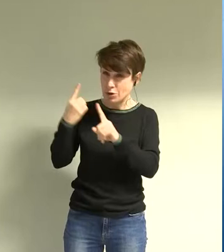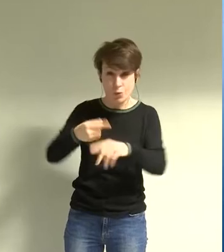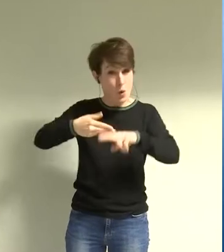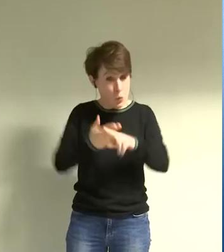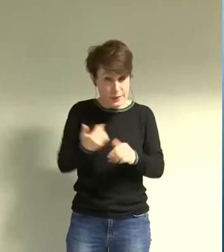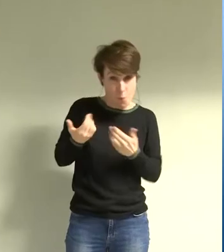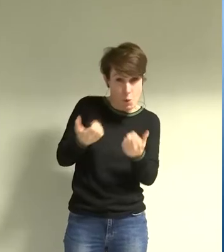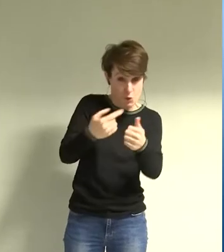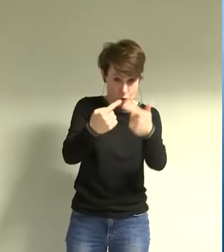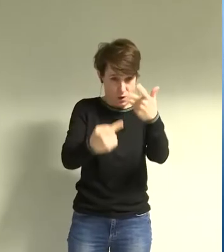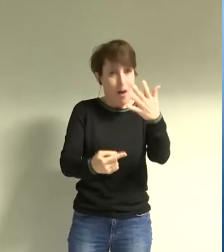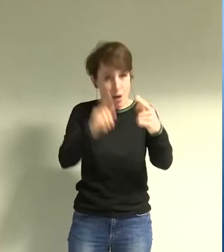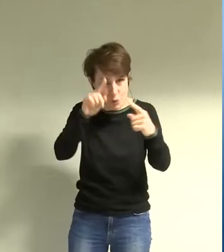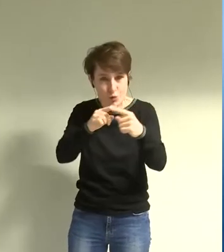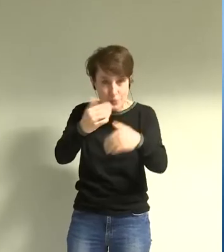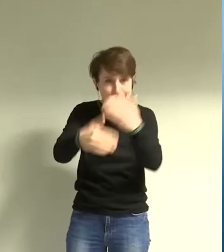pour y parvenir